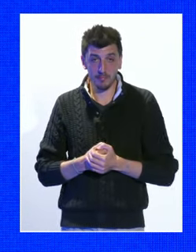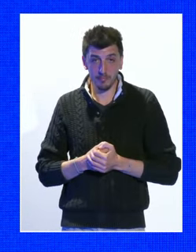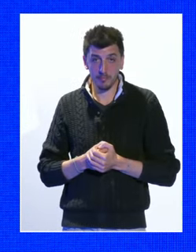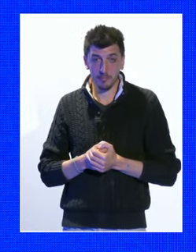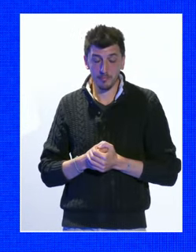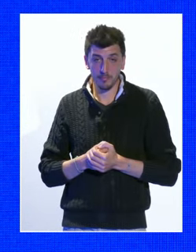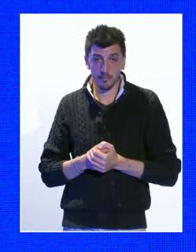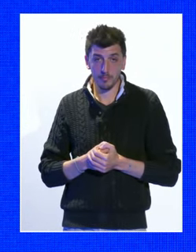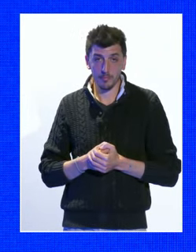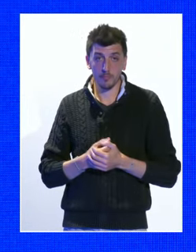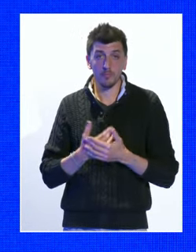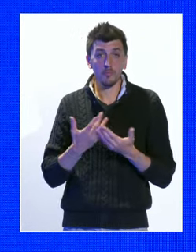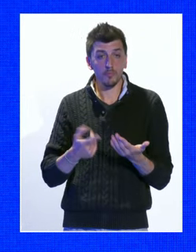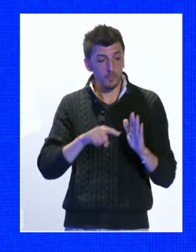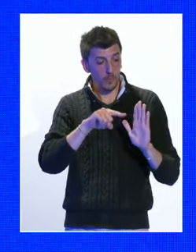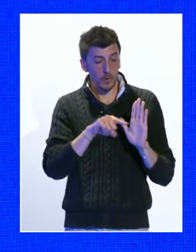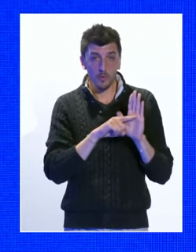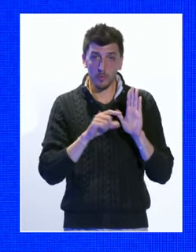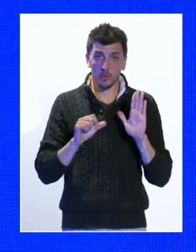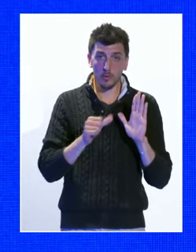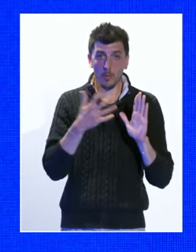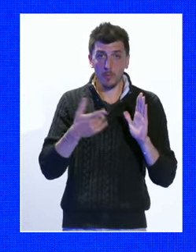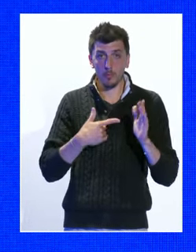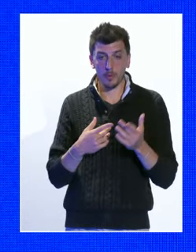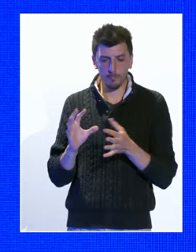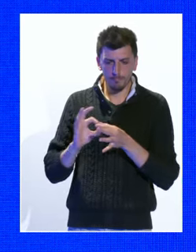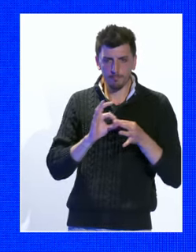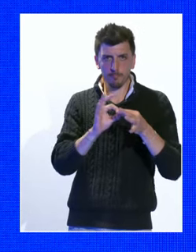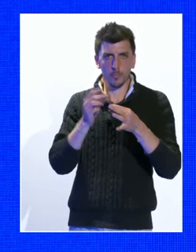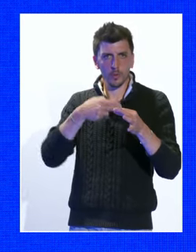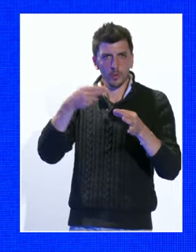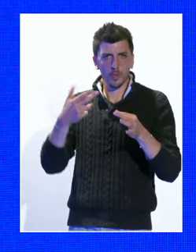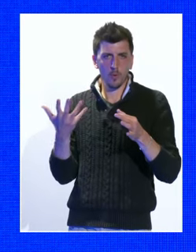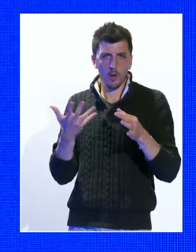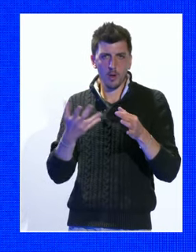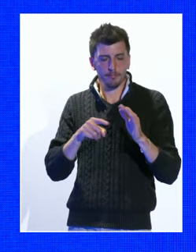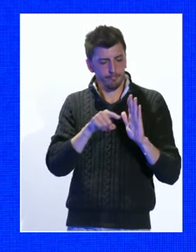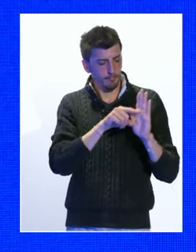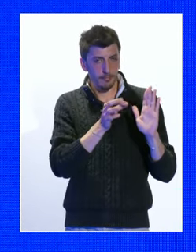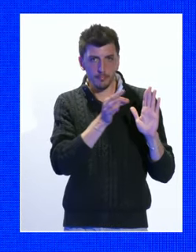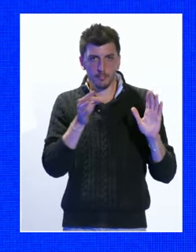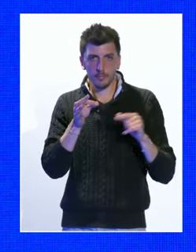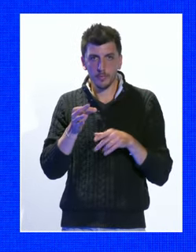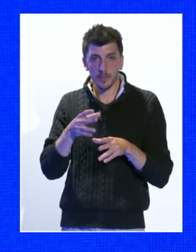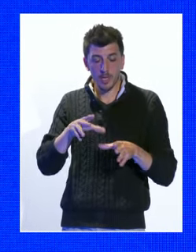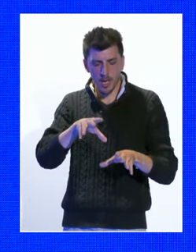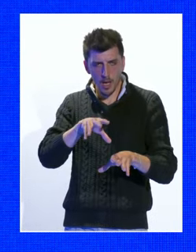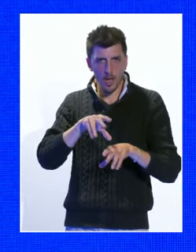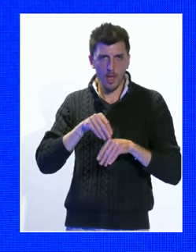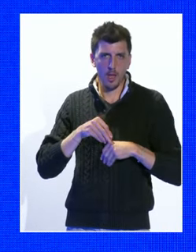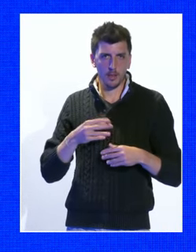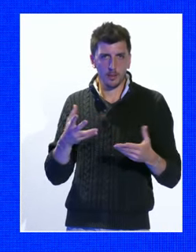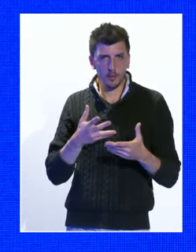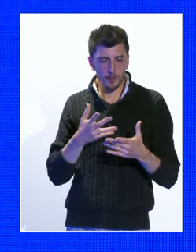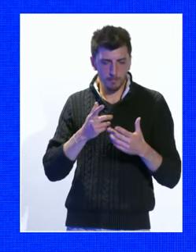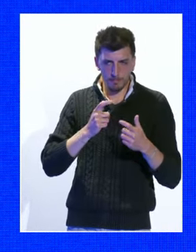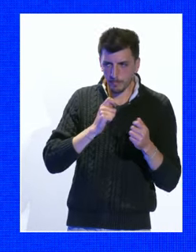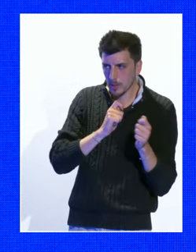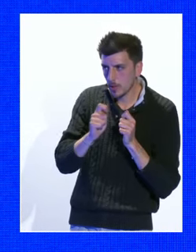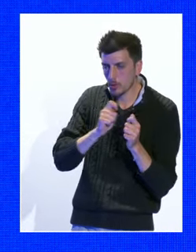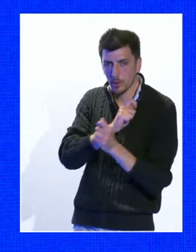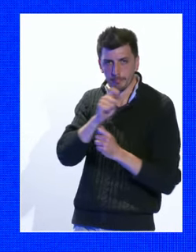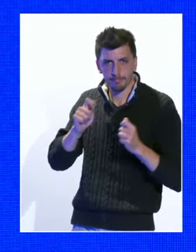Quelle est la première condition de l'unité nationale ? C'est qu'on accepte de vivre, de parler et de